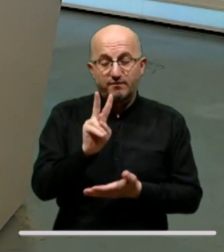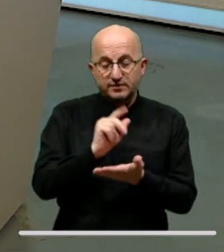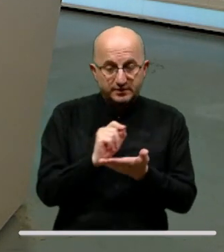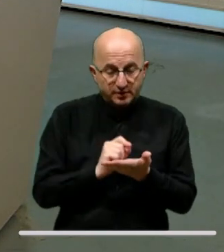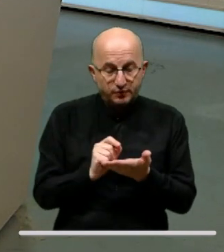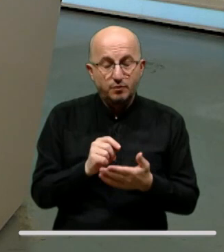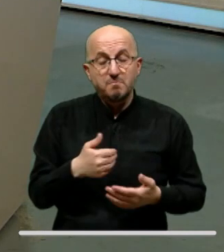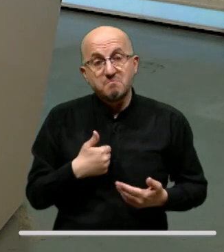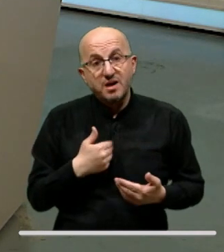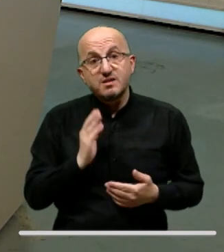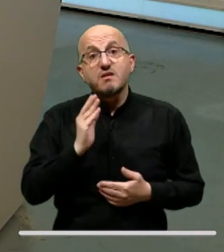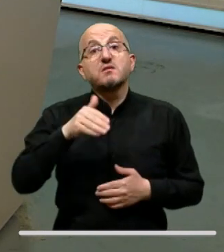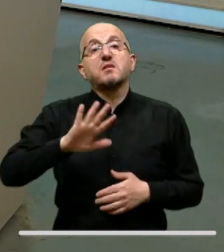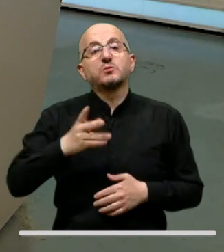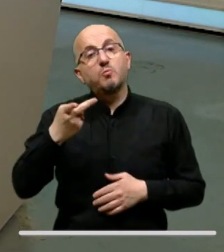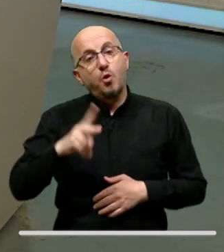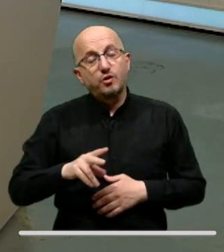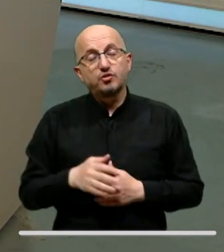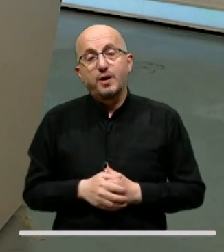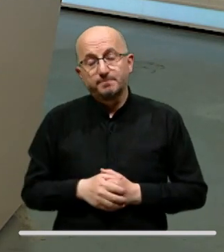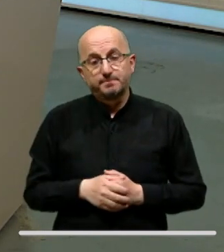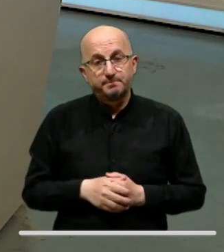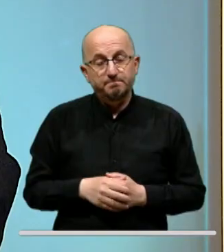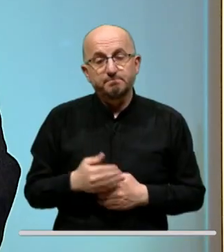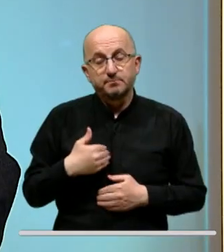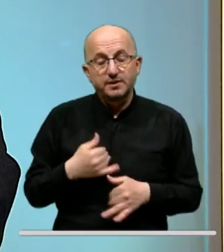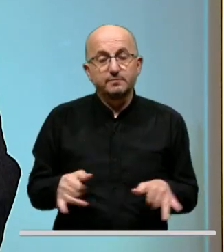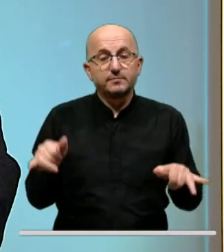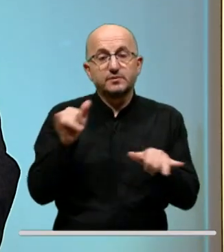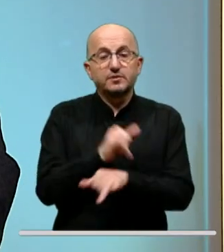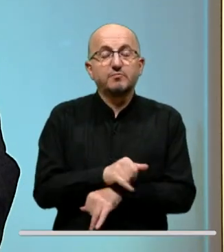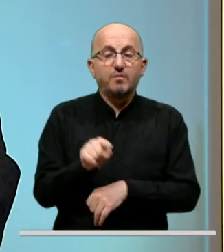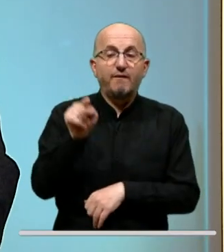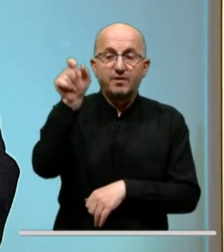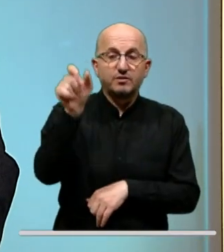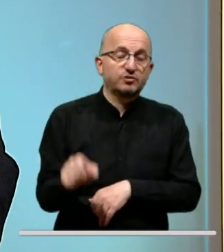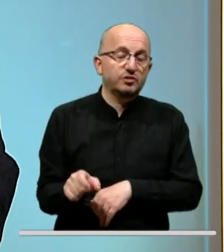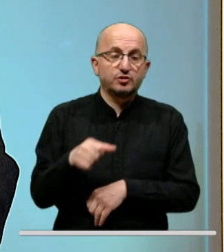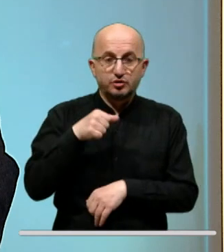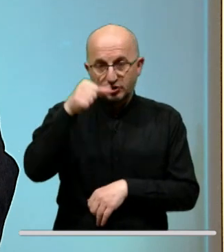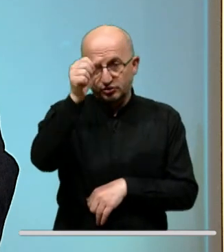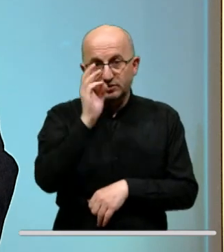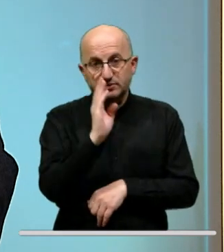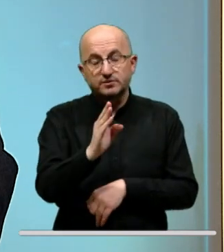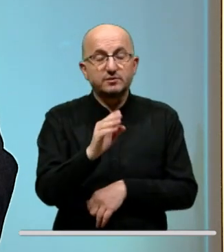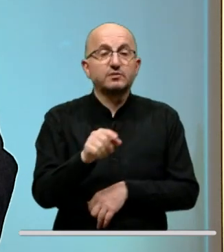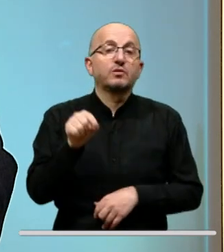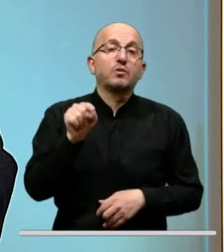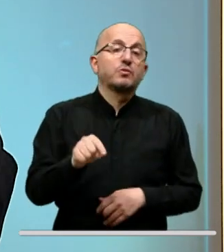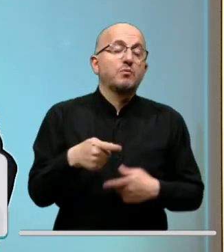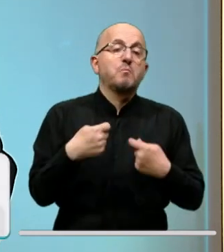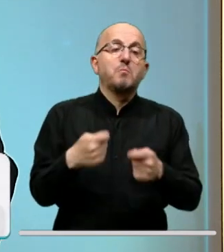ediyorum herhalde Ben gidemeyeceğim öleceğim eee benim yerime filan kişi hac etsin işte bu da onun